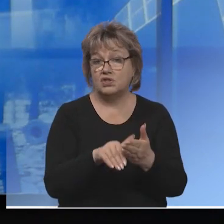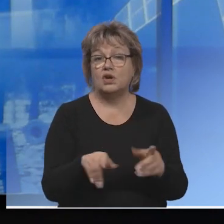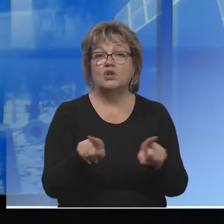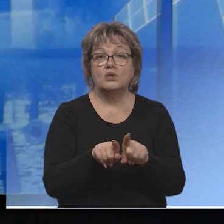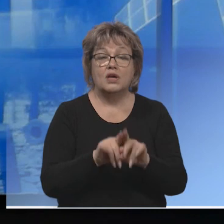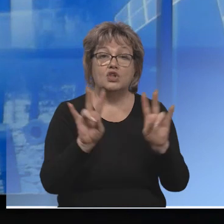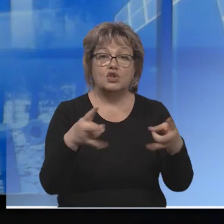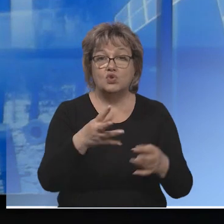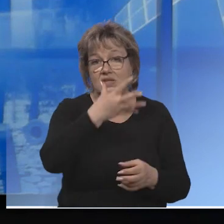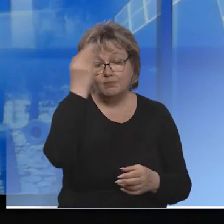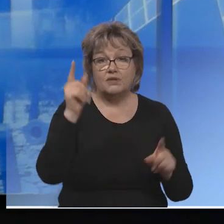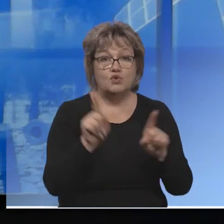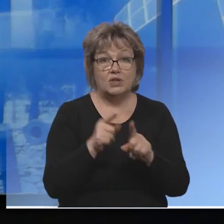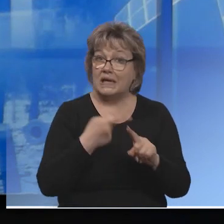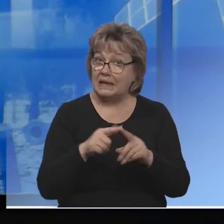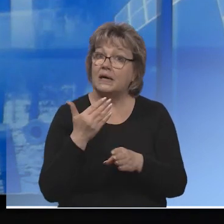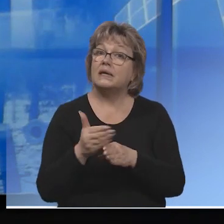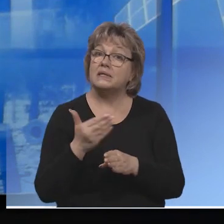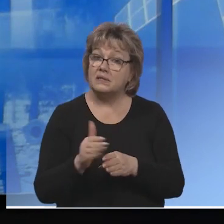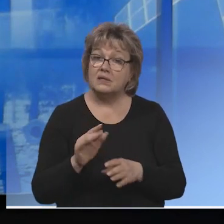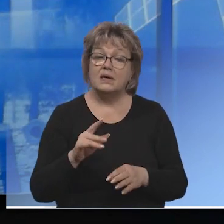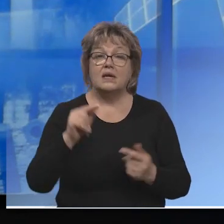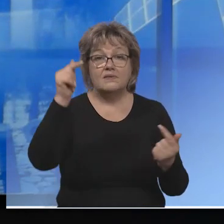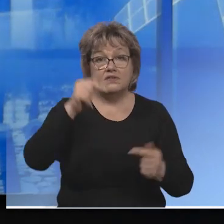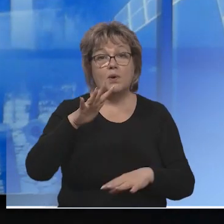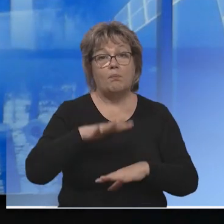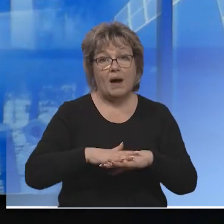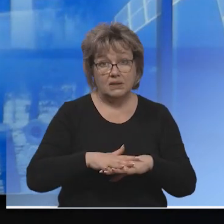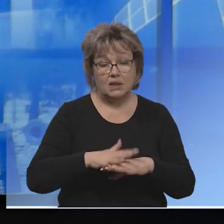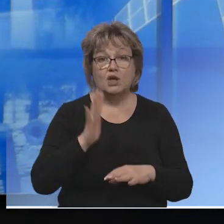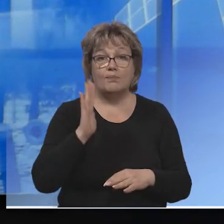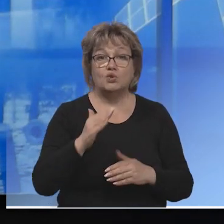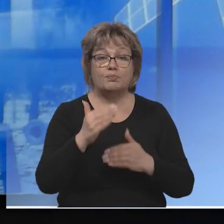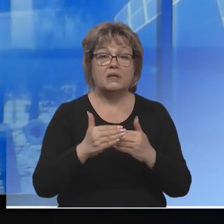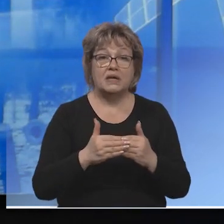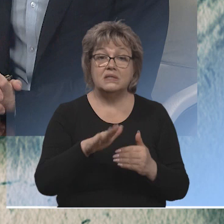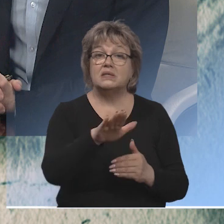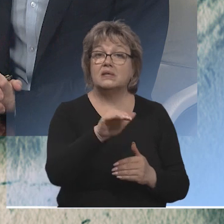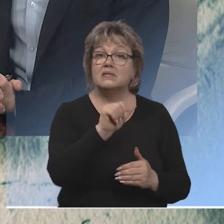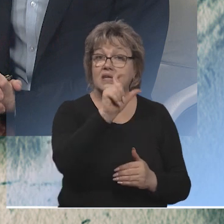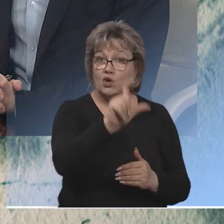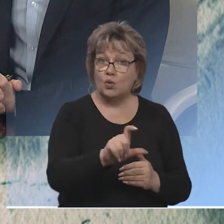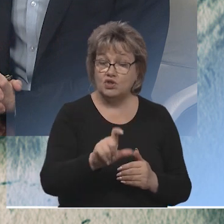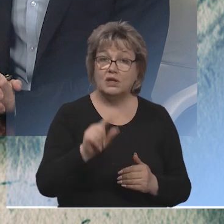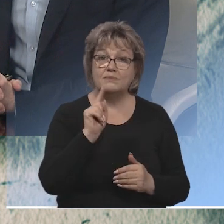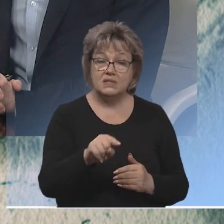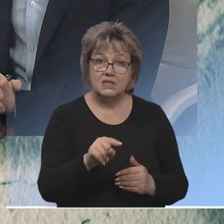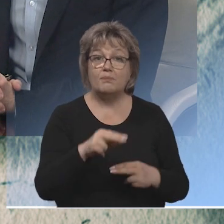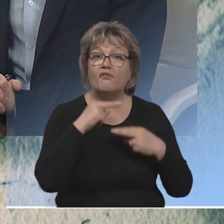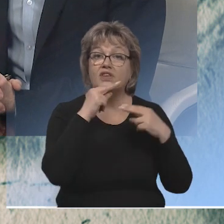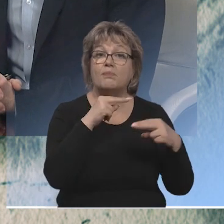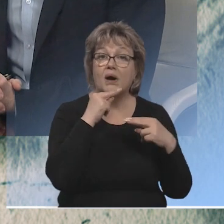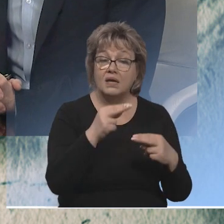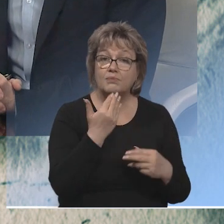Но, тем не менее, не нужно забывать, что это все-таки кредит. И, соответственно, банки будут подходить к заемщикам с тем же